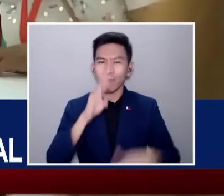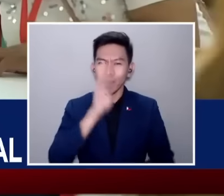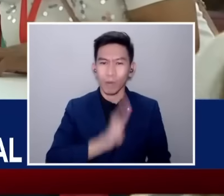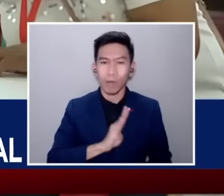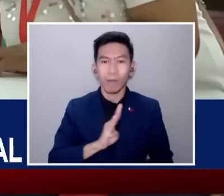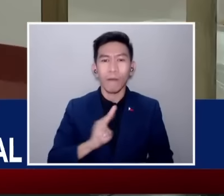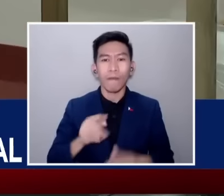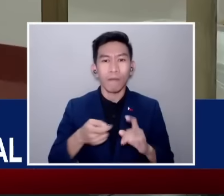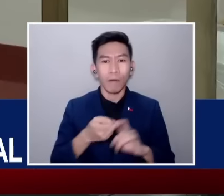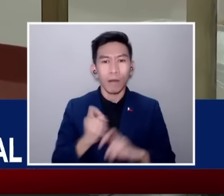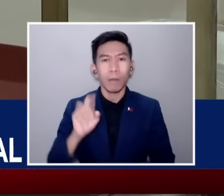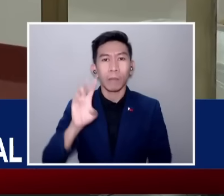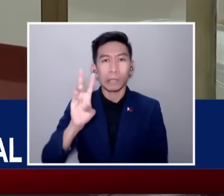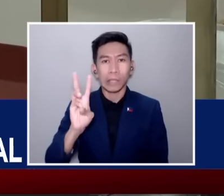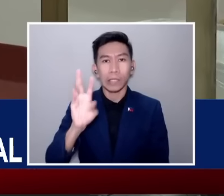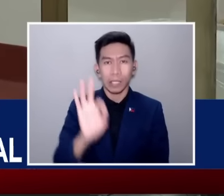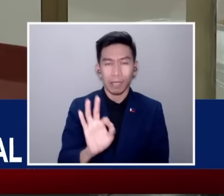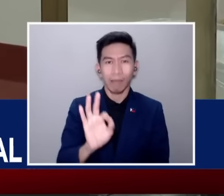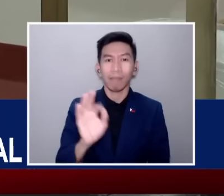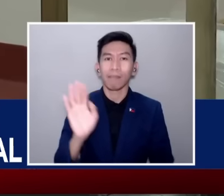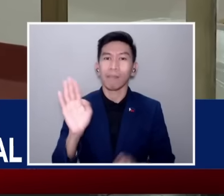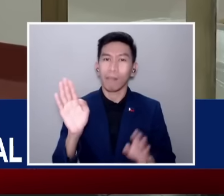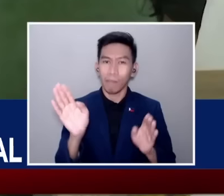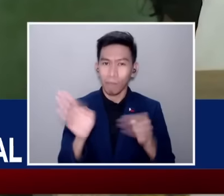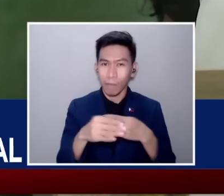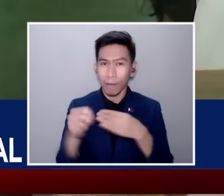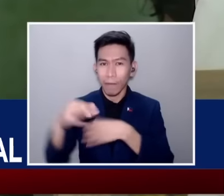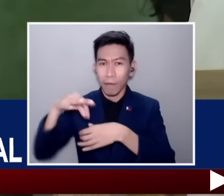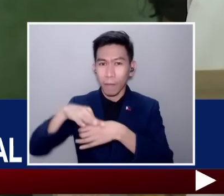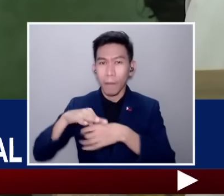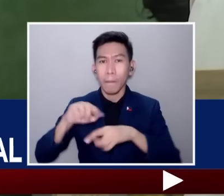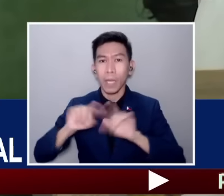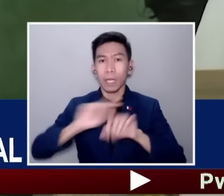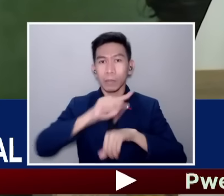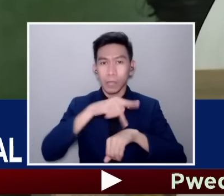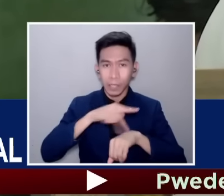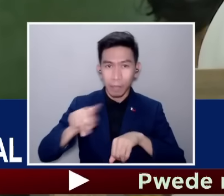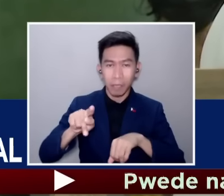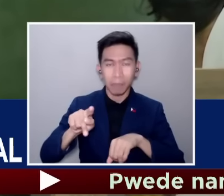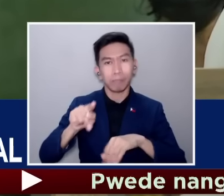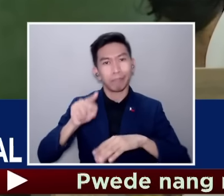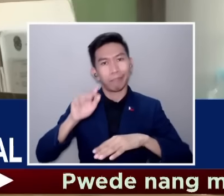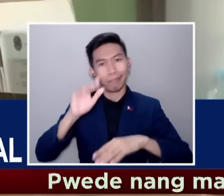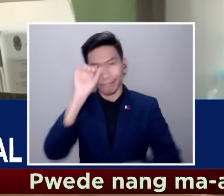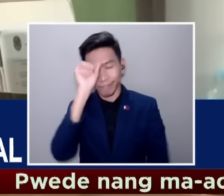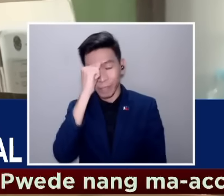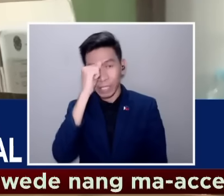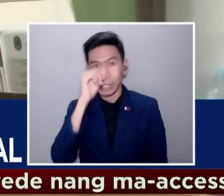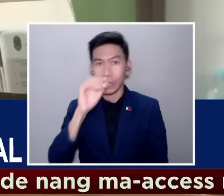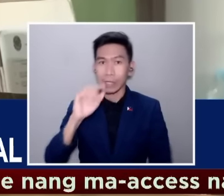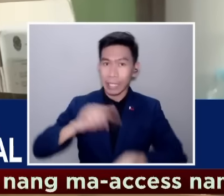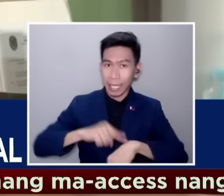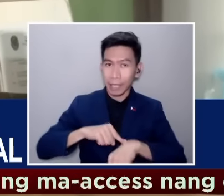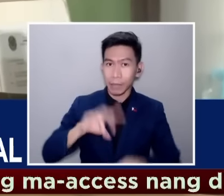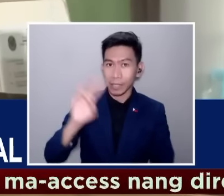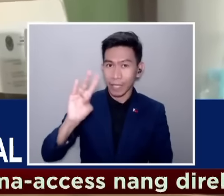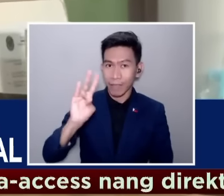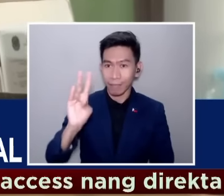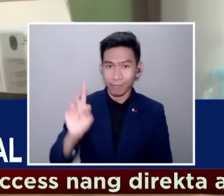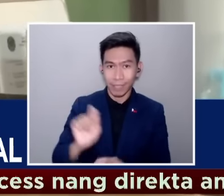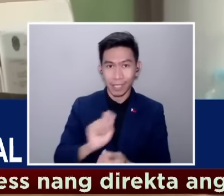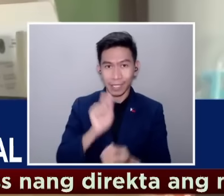presinto. Pero paalala ni principal, pagpatak ng alas 7 ng gabi, wala nang makapapasok sa eskwelahan.